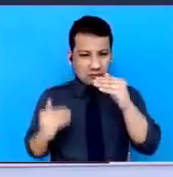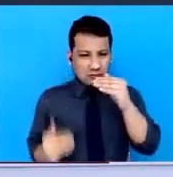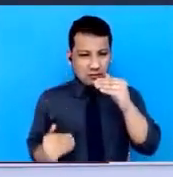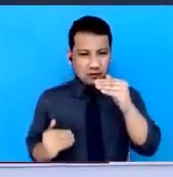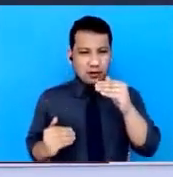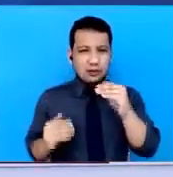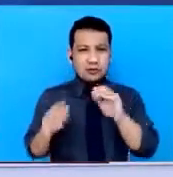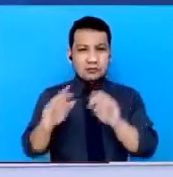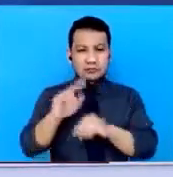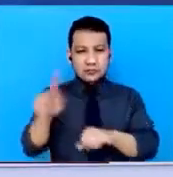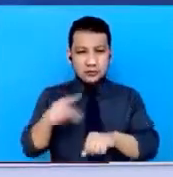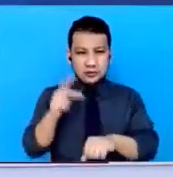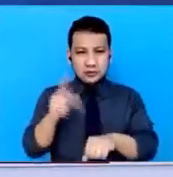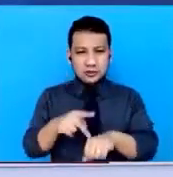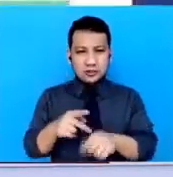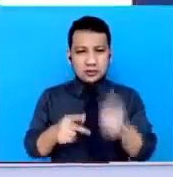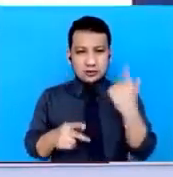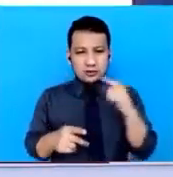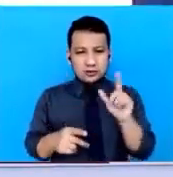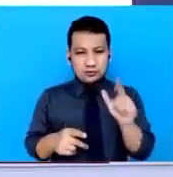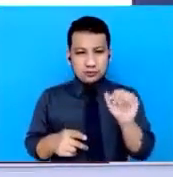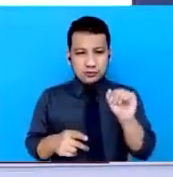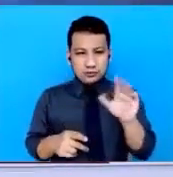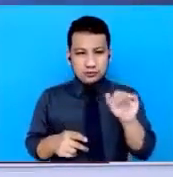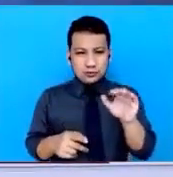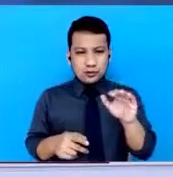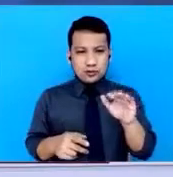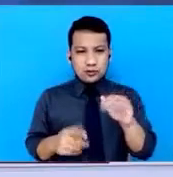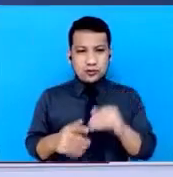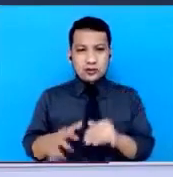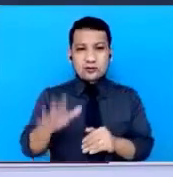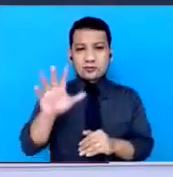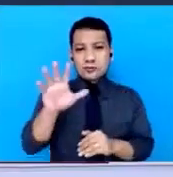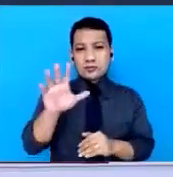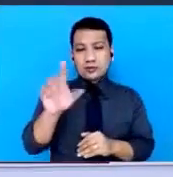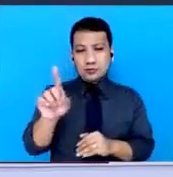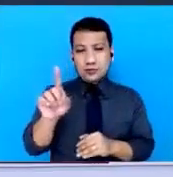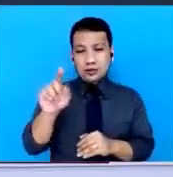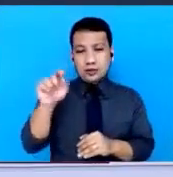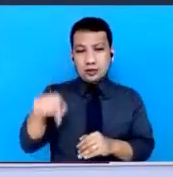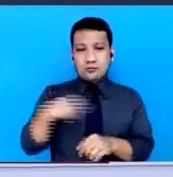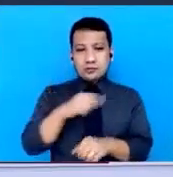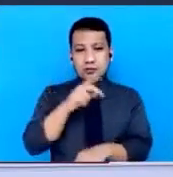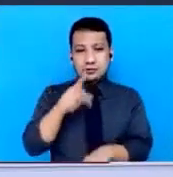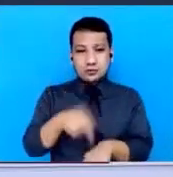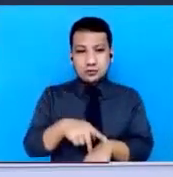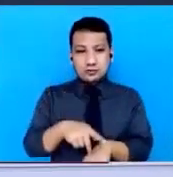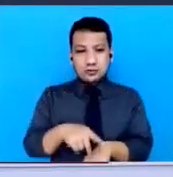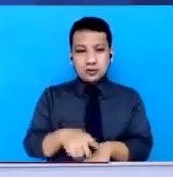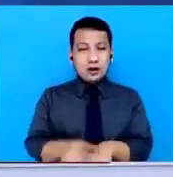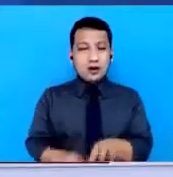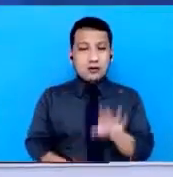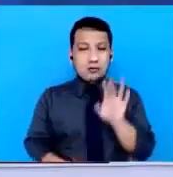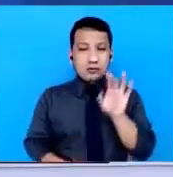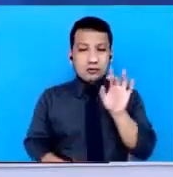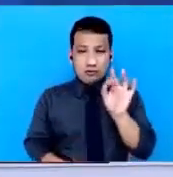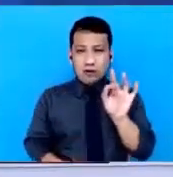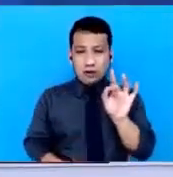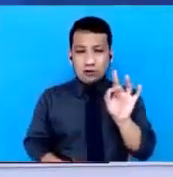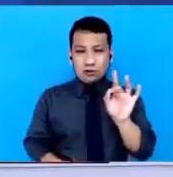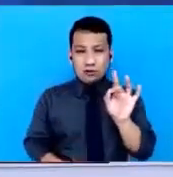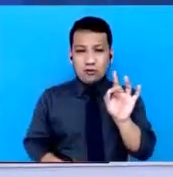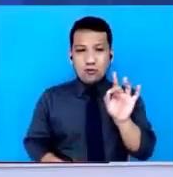Pilipinas. Noong 2015 kasi, pang-51 pa ang ating bansa. Walong factors ang basehan sa listahang